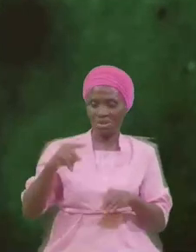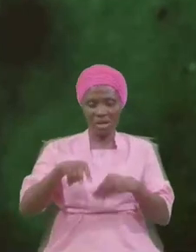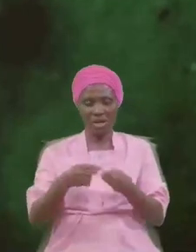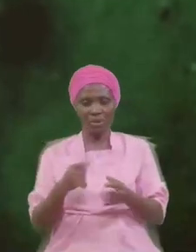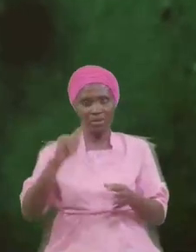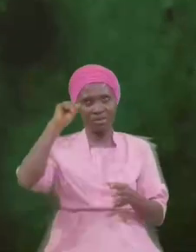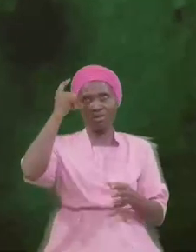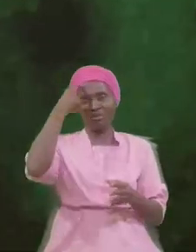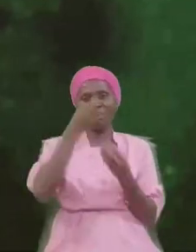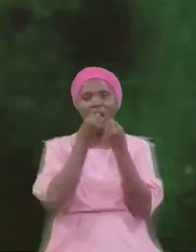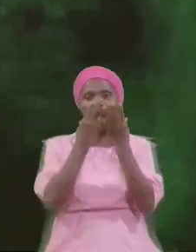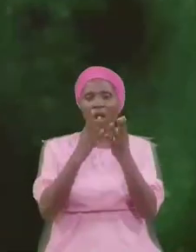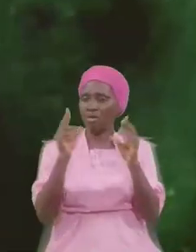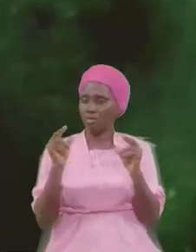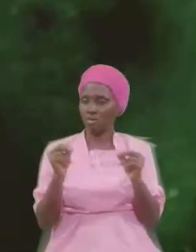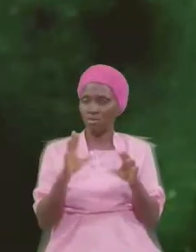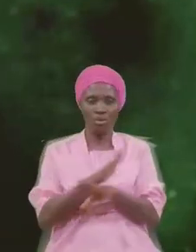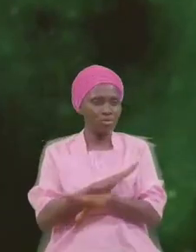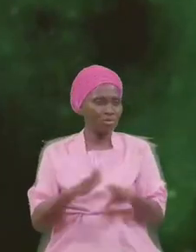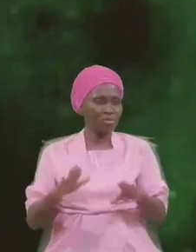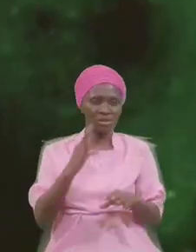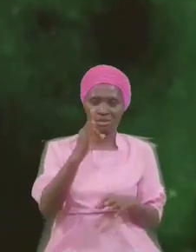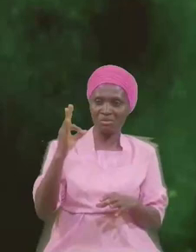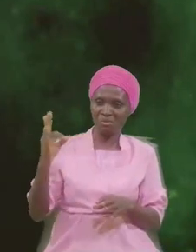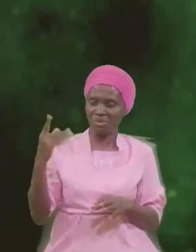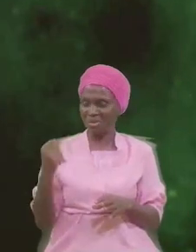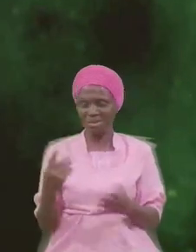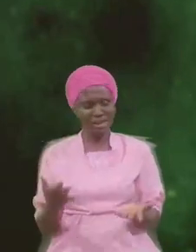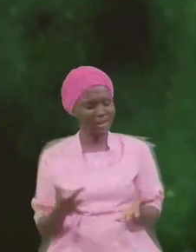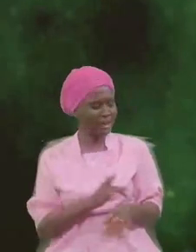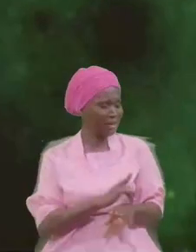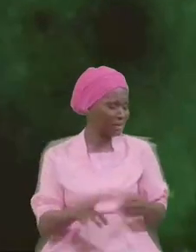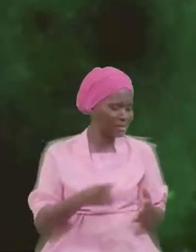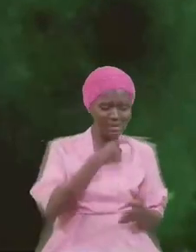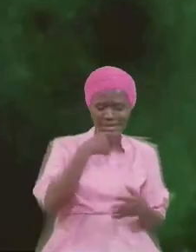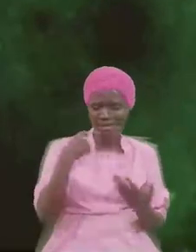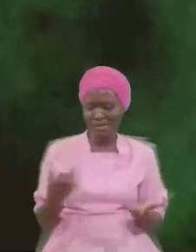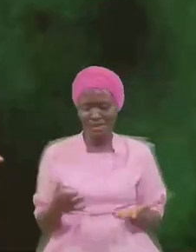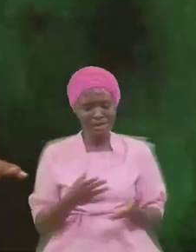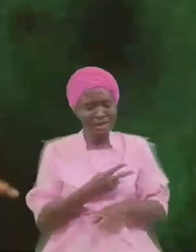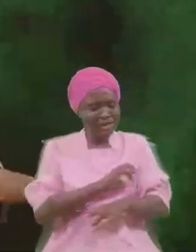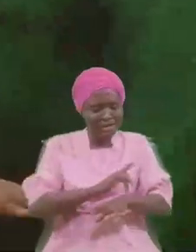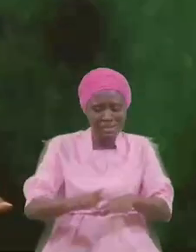actualités. Ils n'ont pas prêché le doute dans le pays. Ils n'ont pas prêché